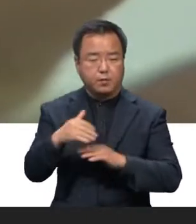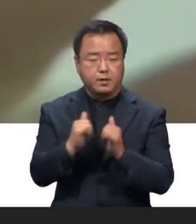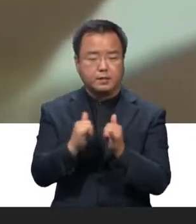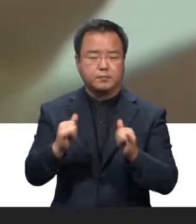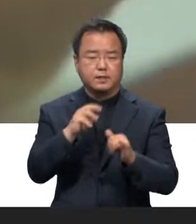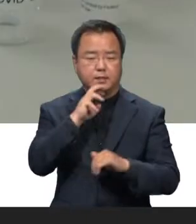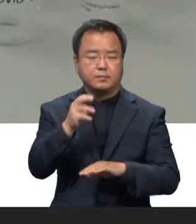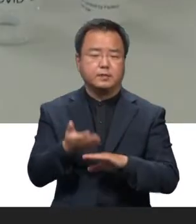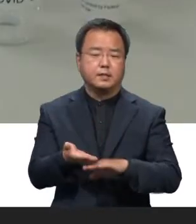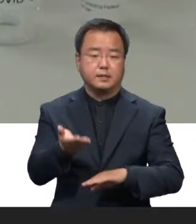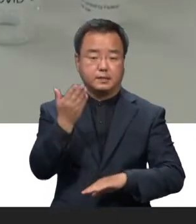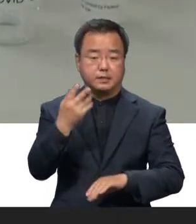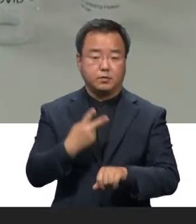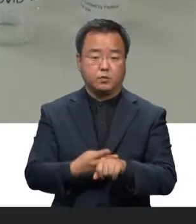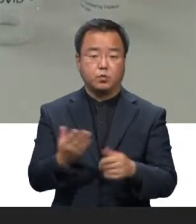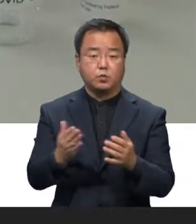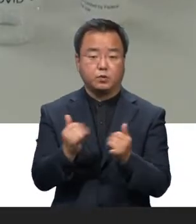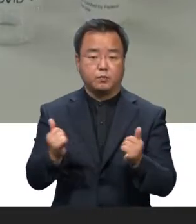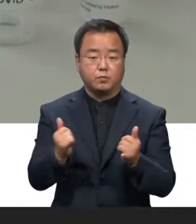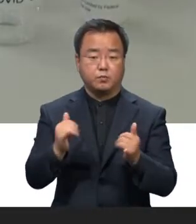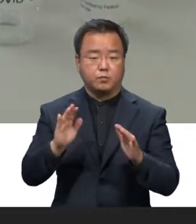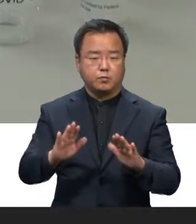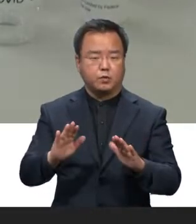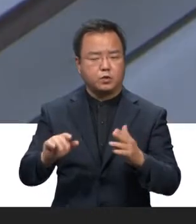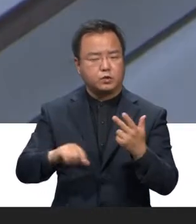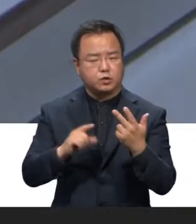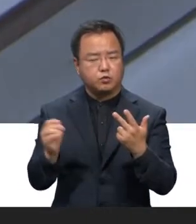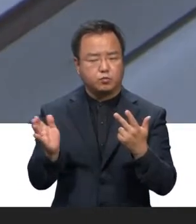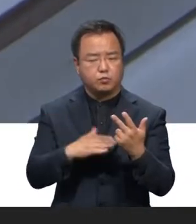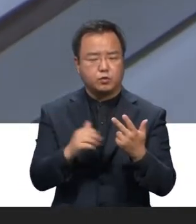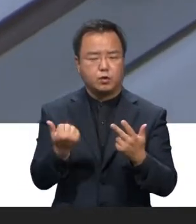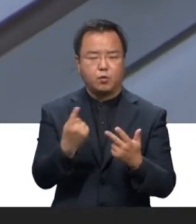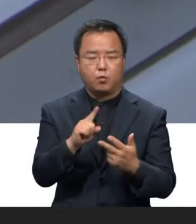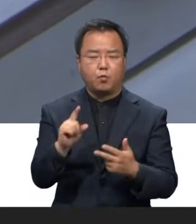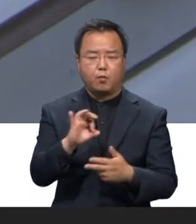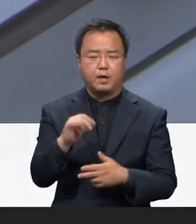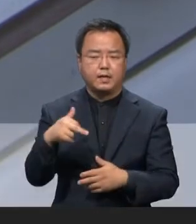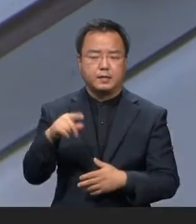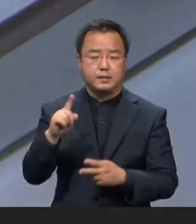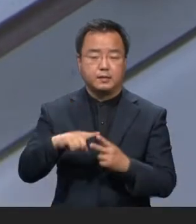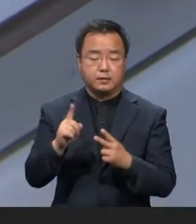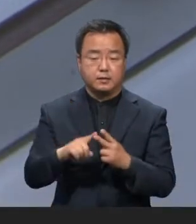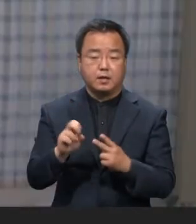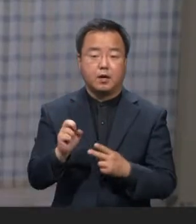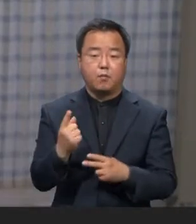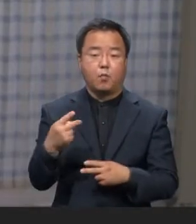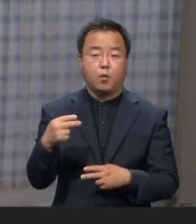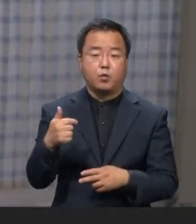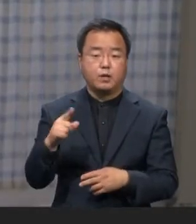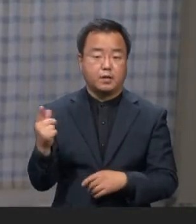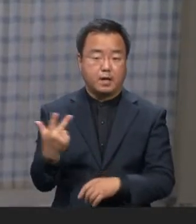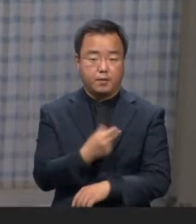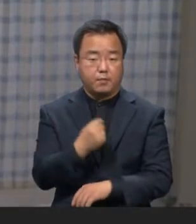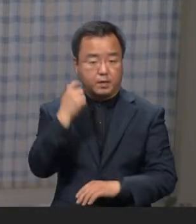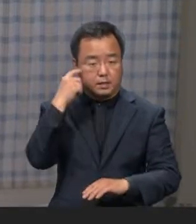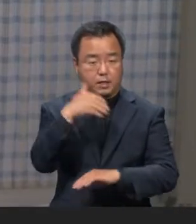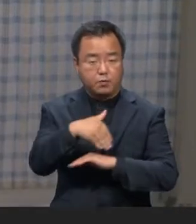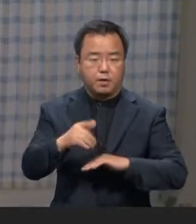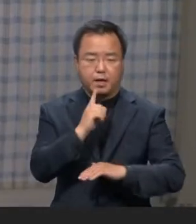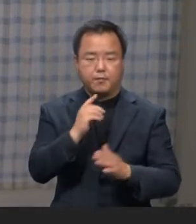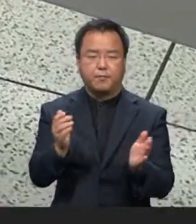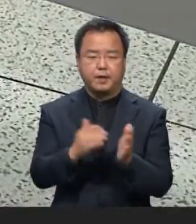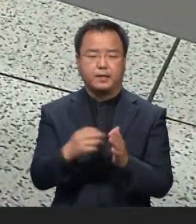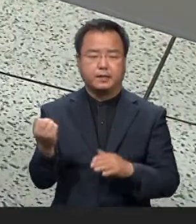에겐 다음달 부터 파이 자나 묻어나 백신을 접종 하기로 계획을 변경했습니다 재 접종 주기가 긴